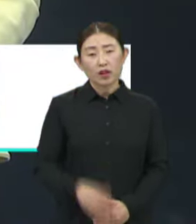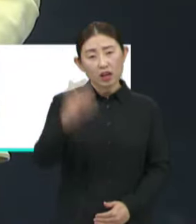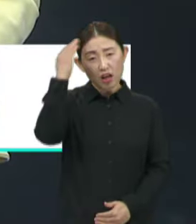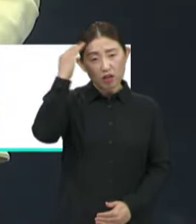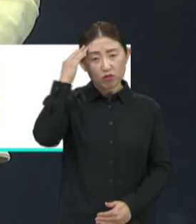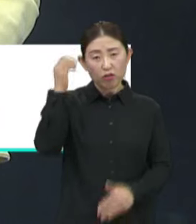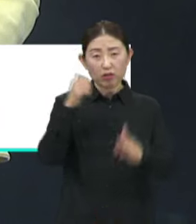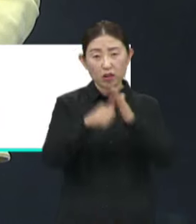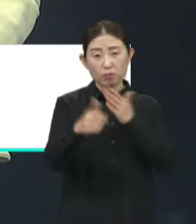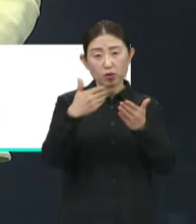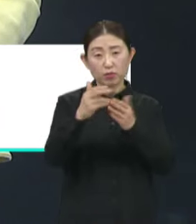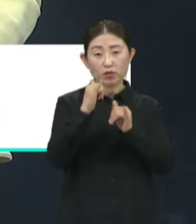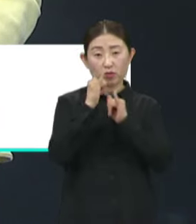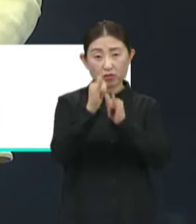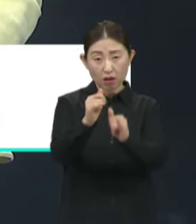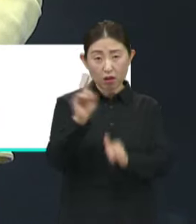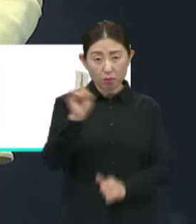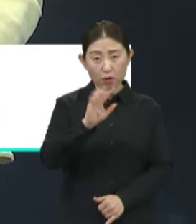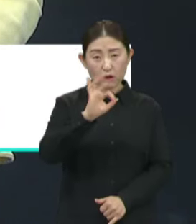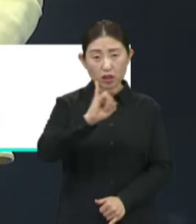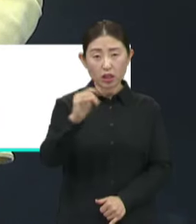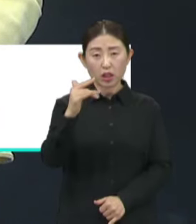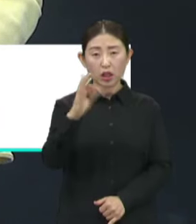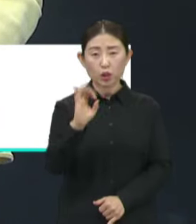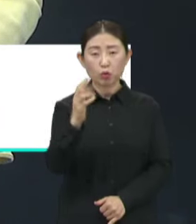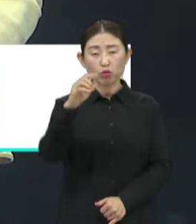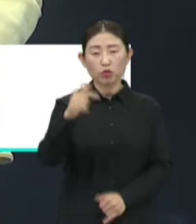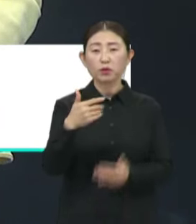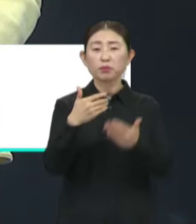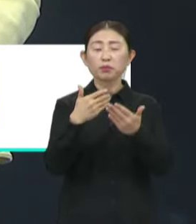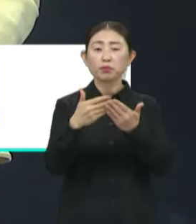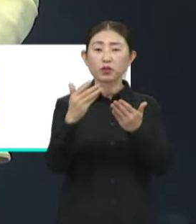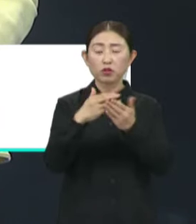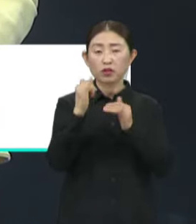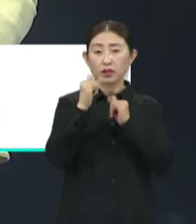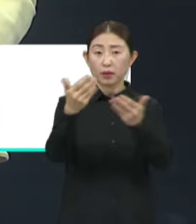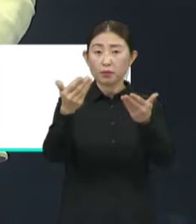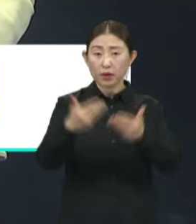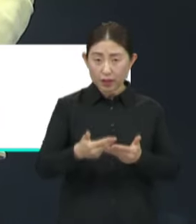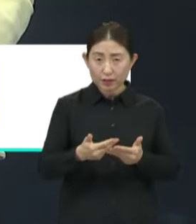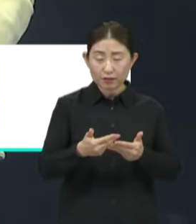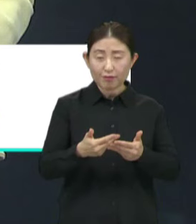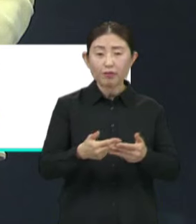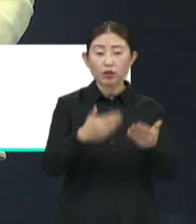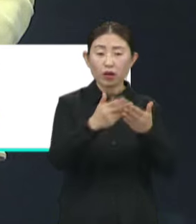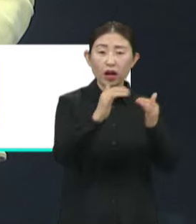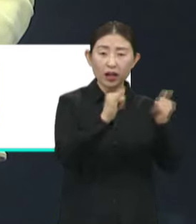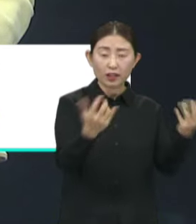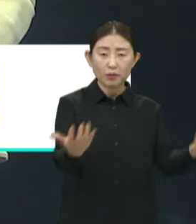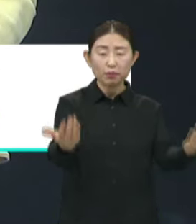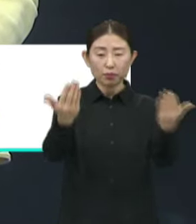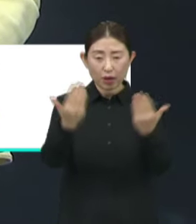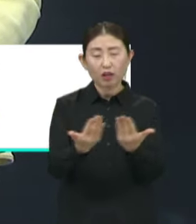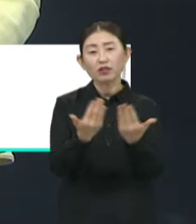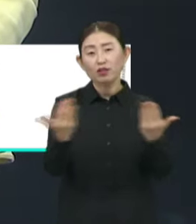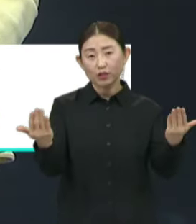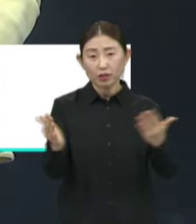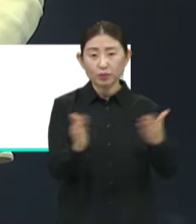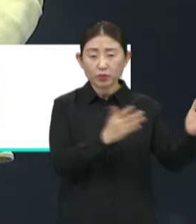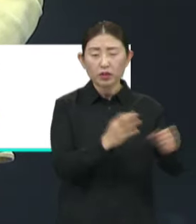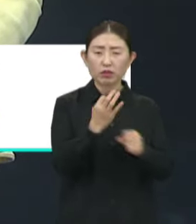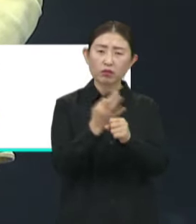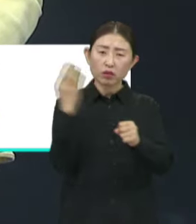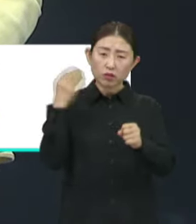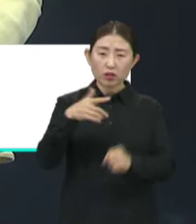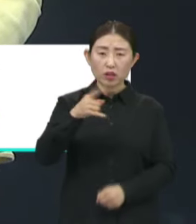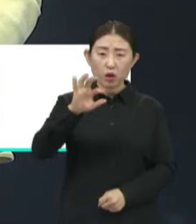대전을 넘어 한국을 대표하는 미술상인 이동훈 미술상 특별상을 받은 작가들의 작품이 관람객들에게 선보입니다.